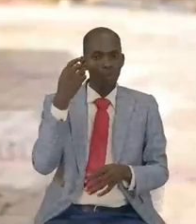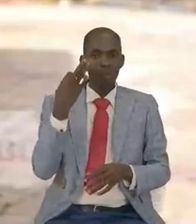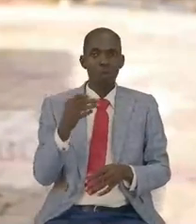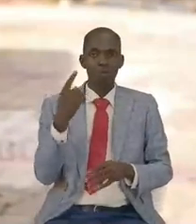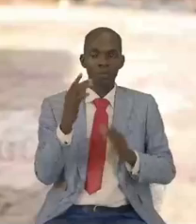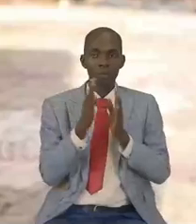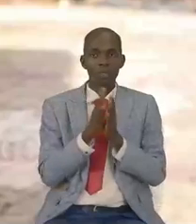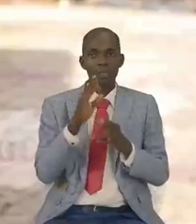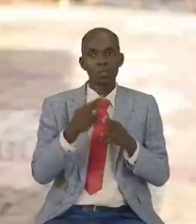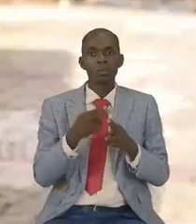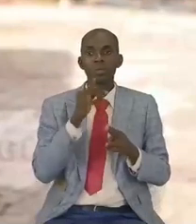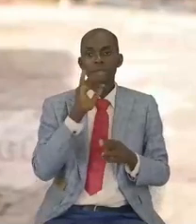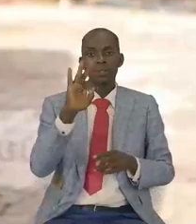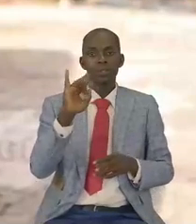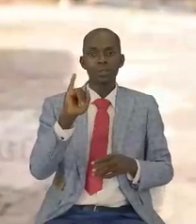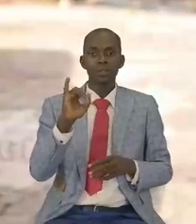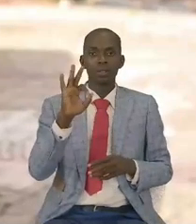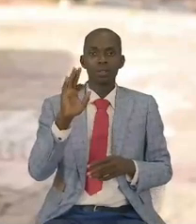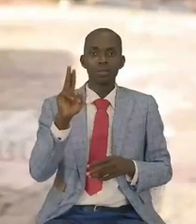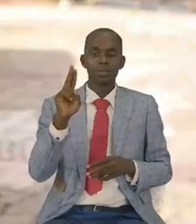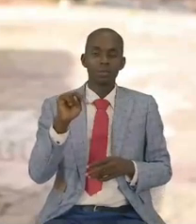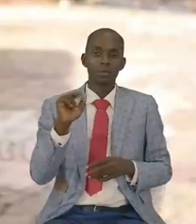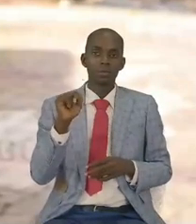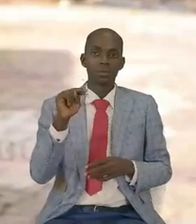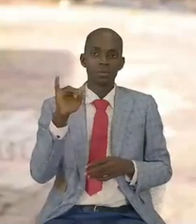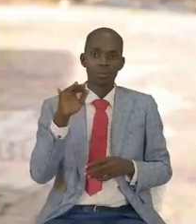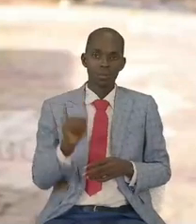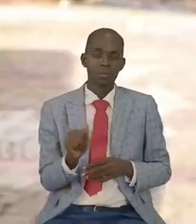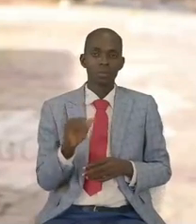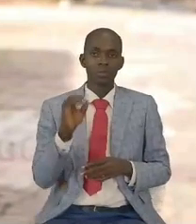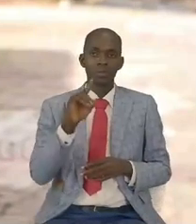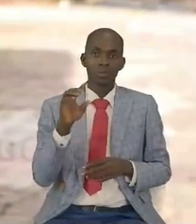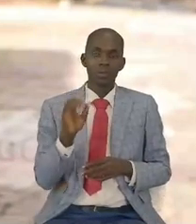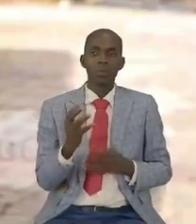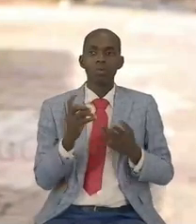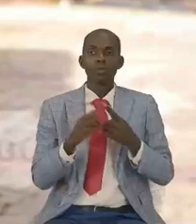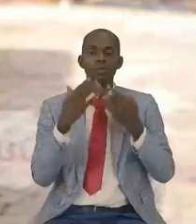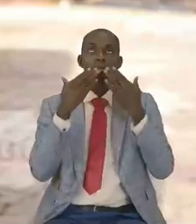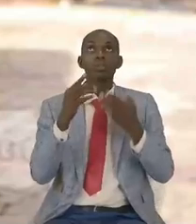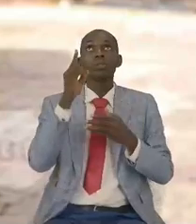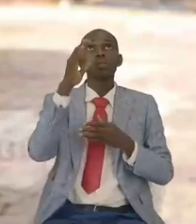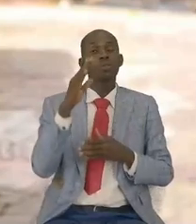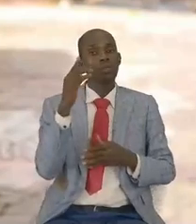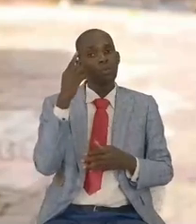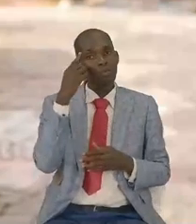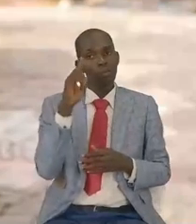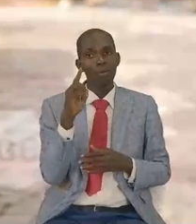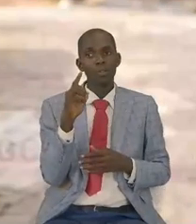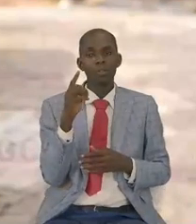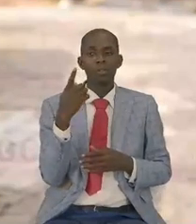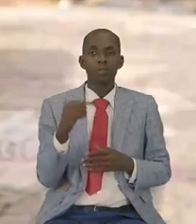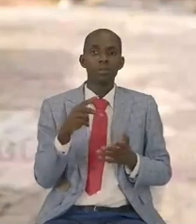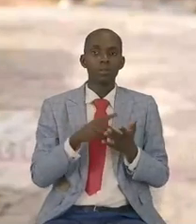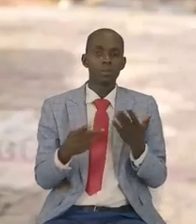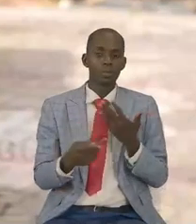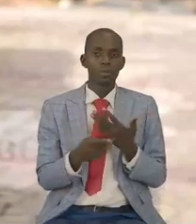On m'appelle Ifonaya Ozo. Je veux remercier Dieu pour le programme que le